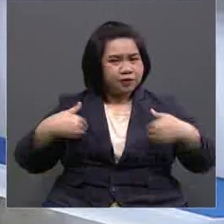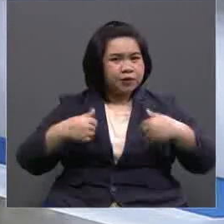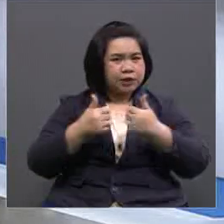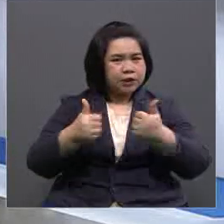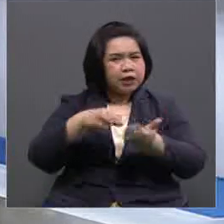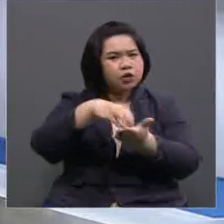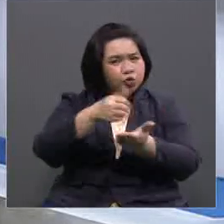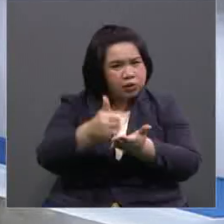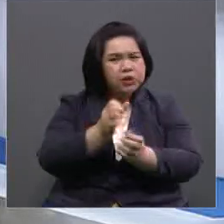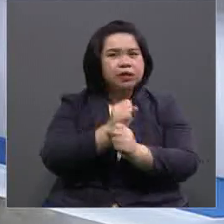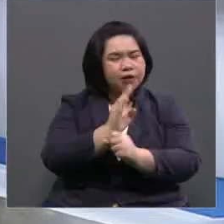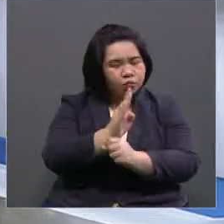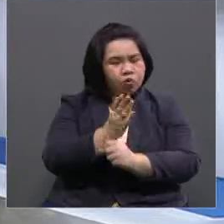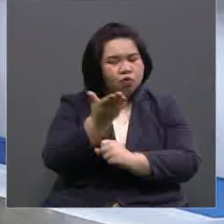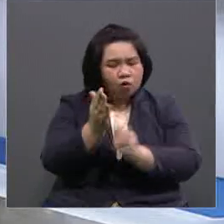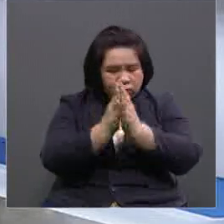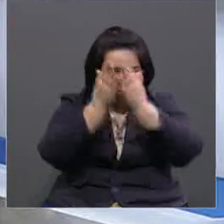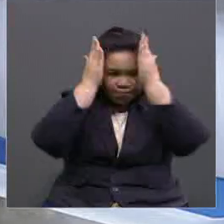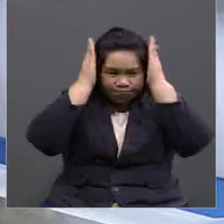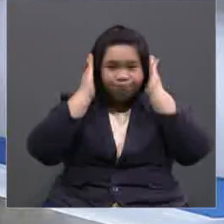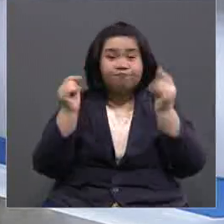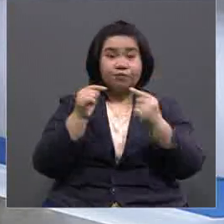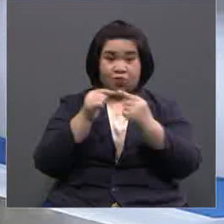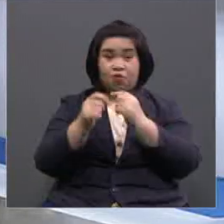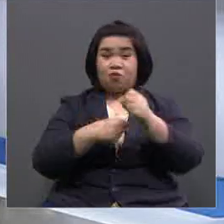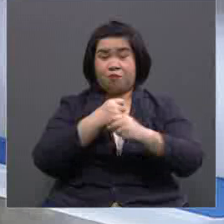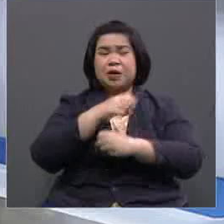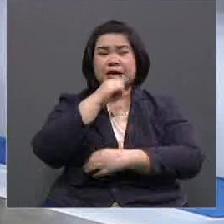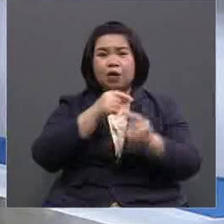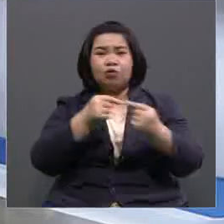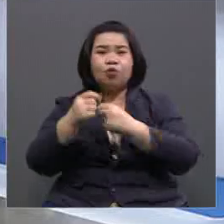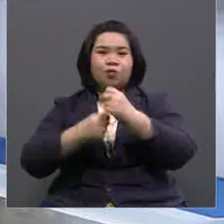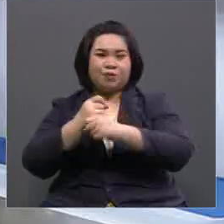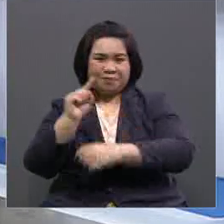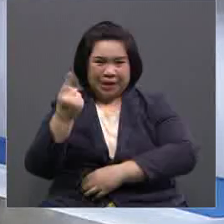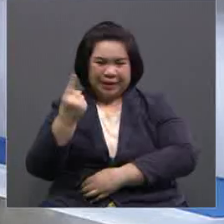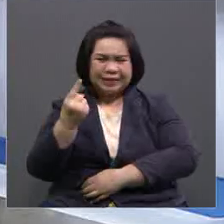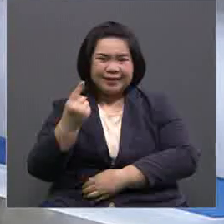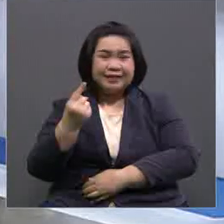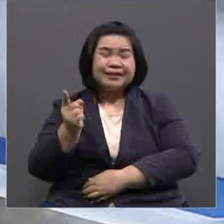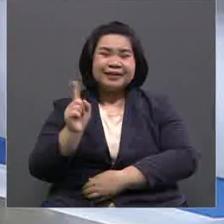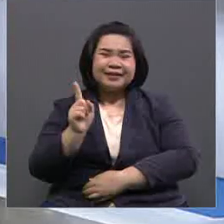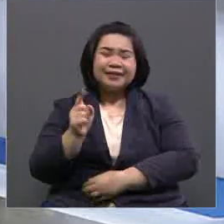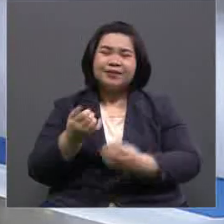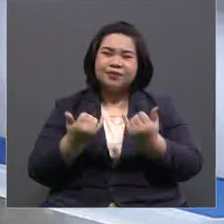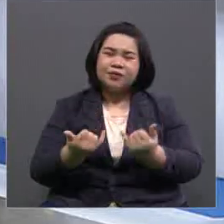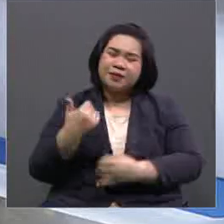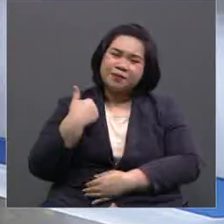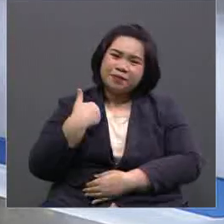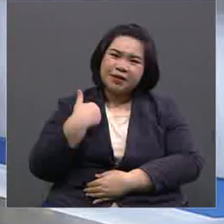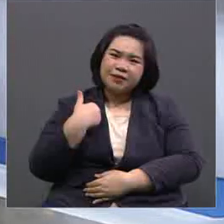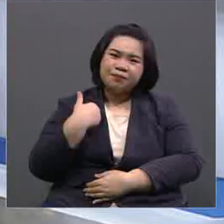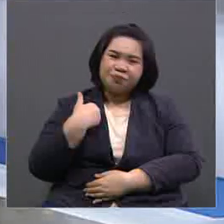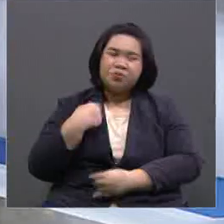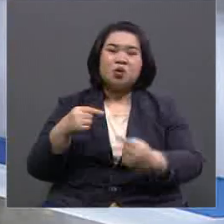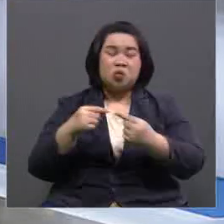คลทําบุญไหว้พระขอพรกันในช่วงเทศกาลส่งท้ายปีเก่าต้อนรับปีใหม่โดยเฉพาะอย่างยิ่งที่ช่วงนี้เนี่ยเขามีเทศก